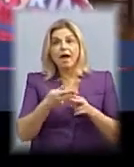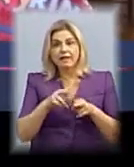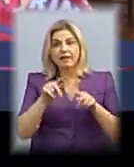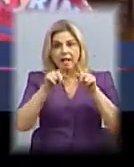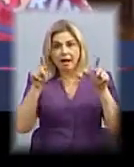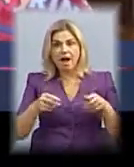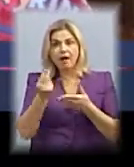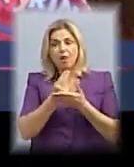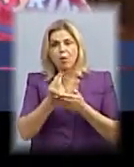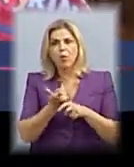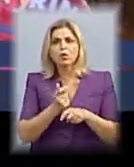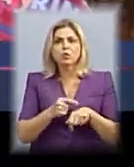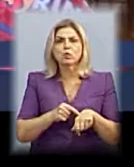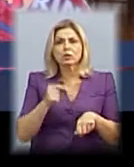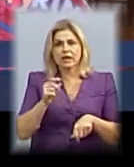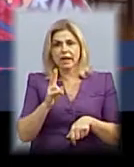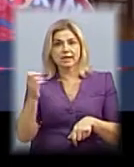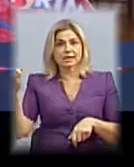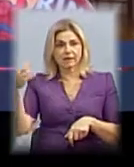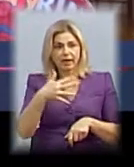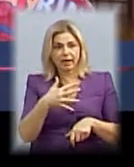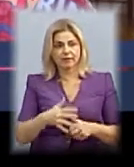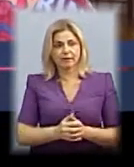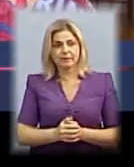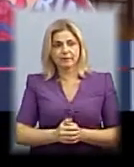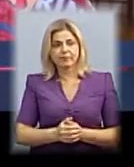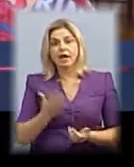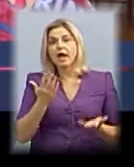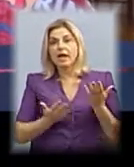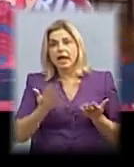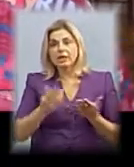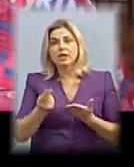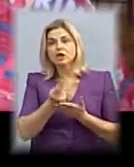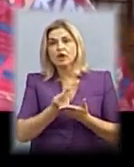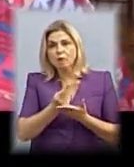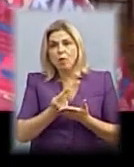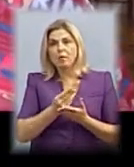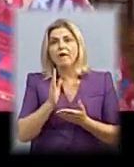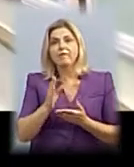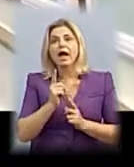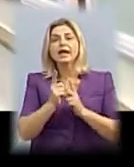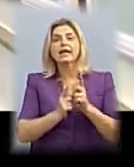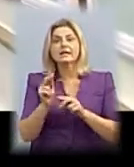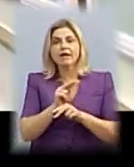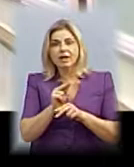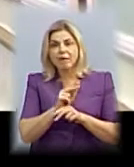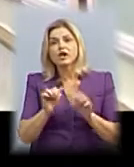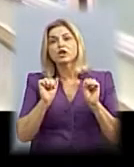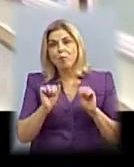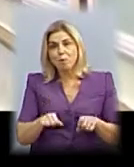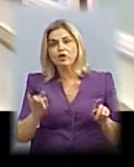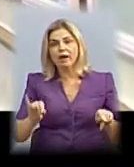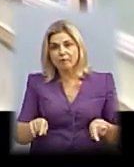роботи в реставрації можна відреставрувати... Вони дуже чутливі до світла. І якщо живописні роботи в реставрації ще можна відреставрувати і